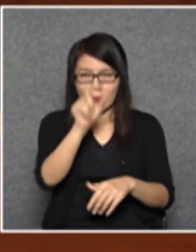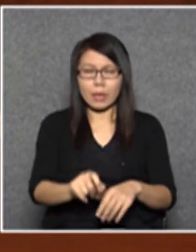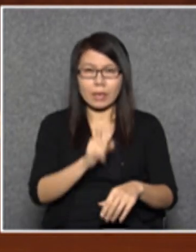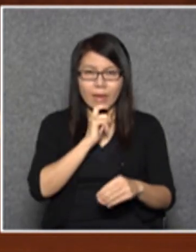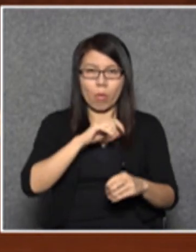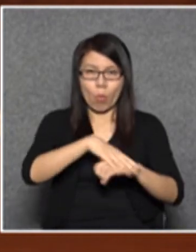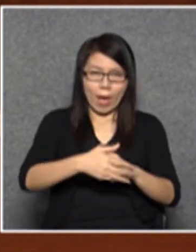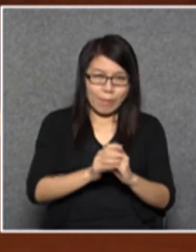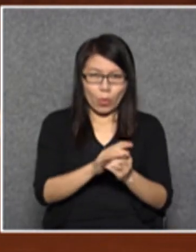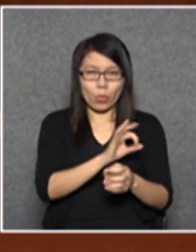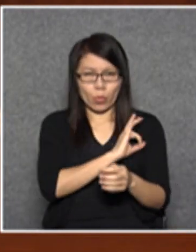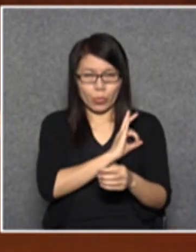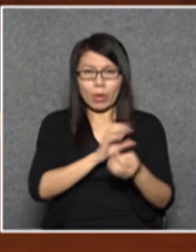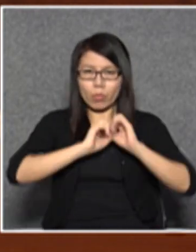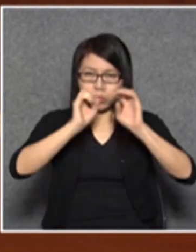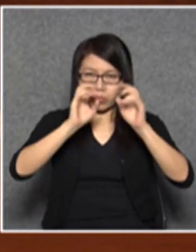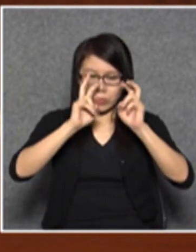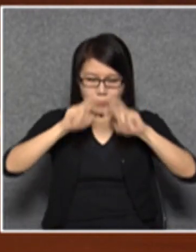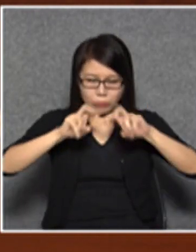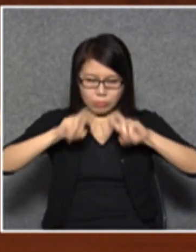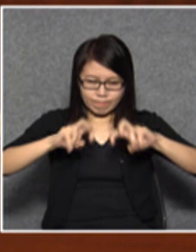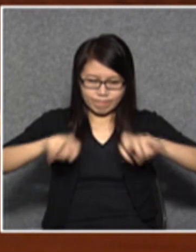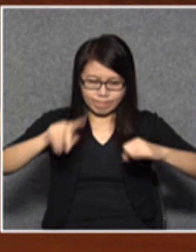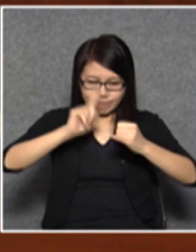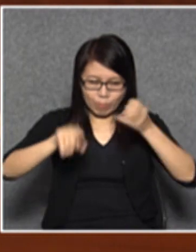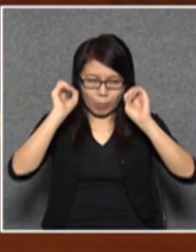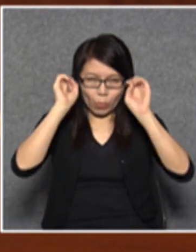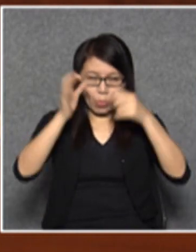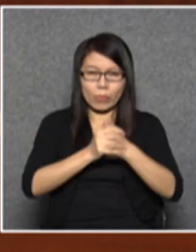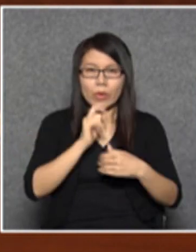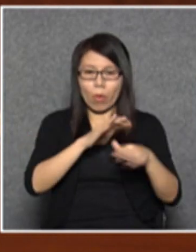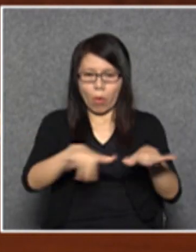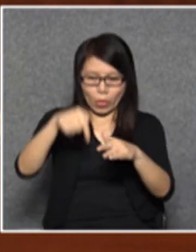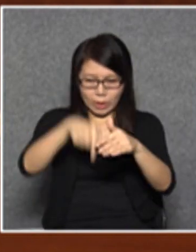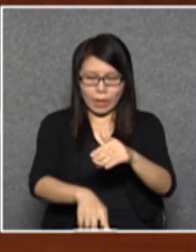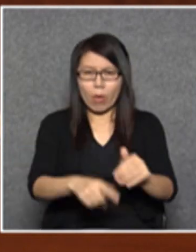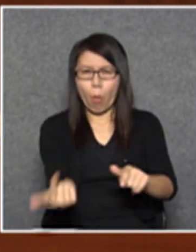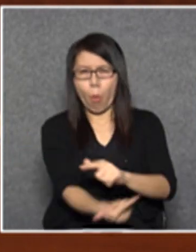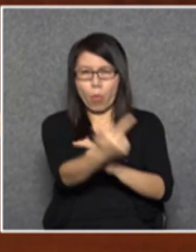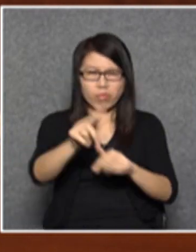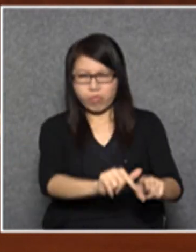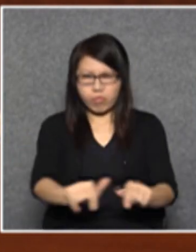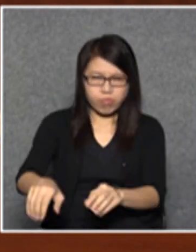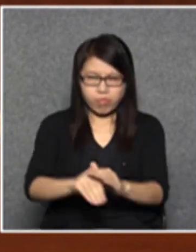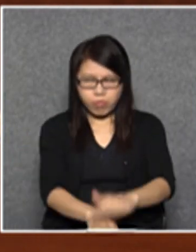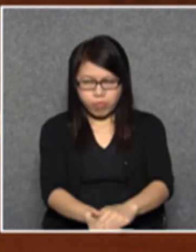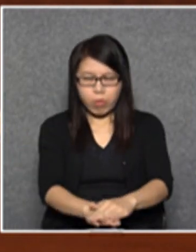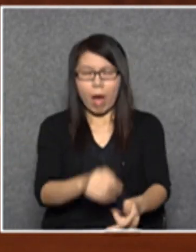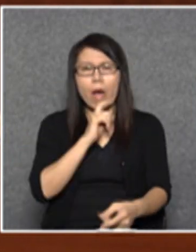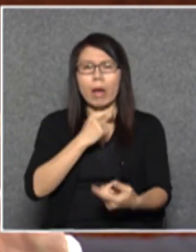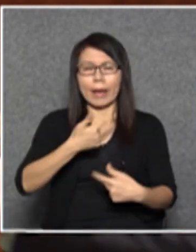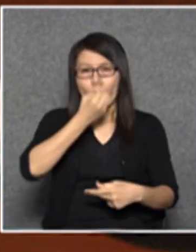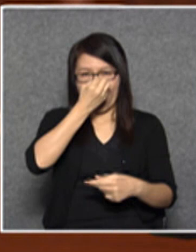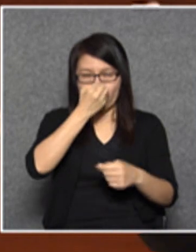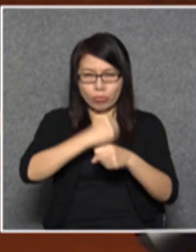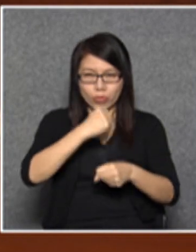織佢都公布咗一個調查結果，就話喺海底好多垃圾咧，基本上都係本港產生嘅垃圾，並